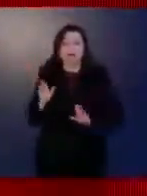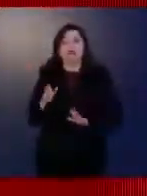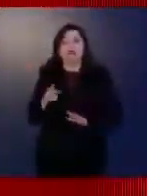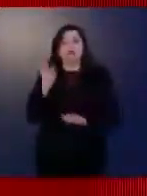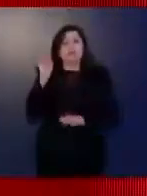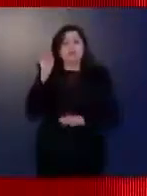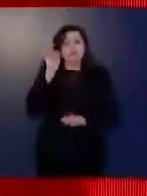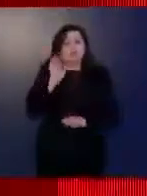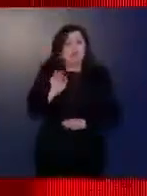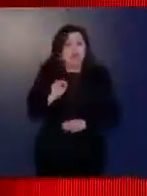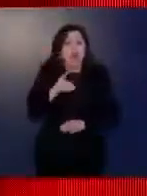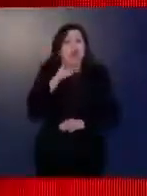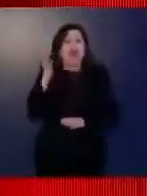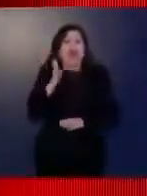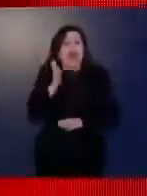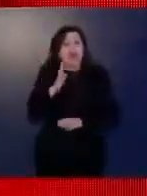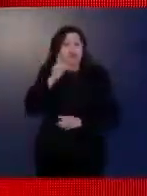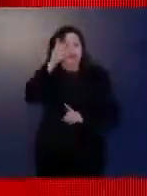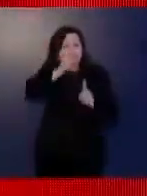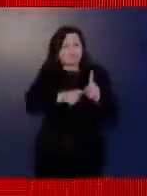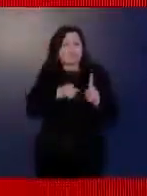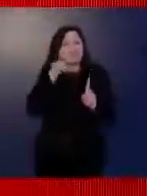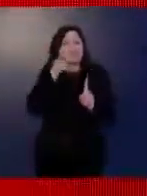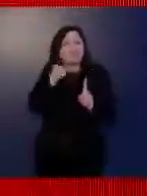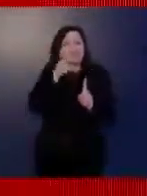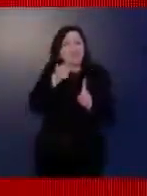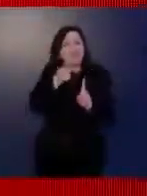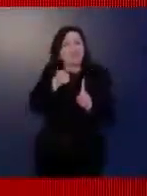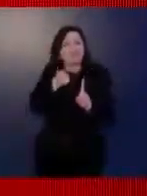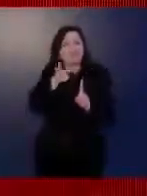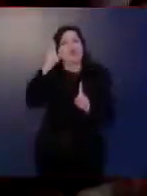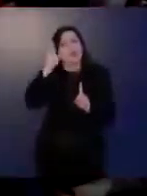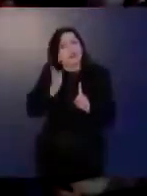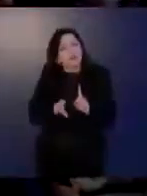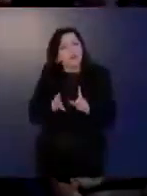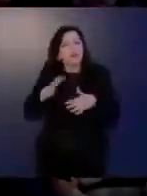να ξαναξεκινήσει την επαγγελματική του δραστηριότητα